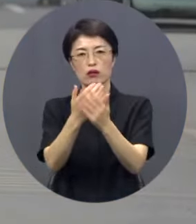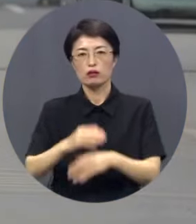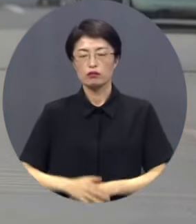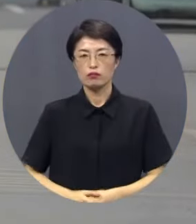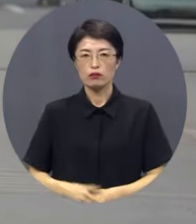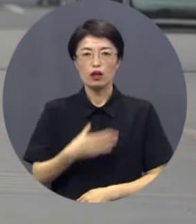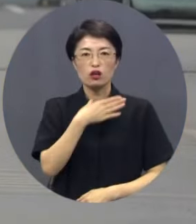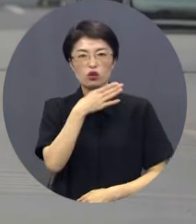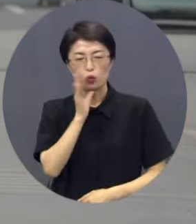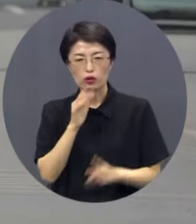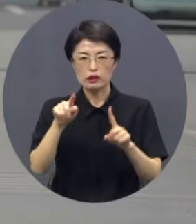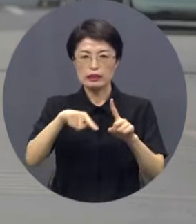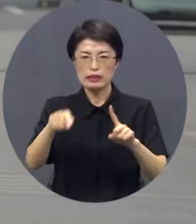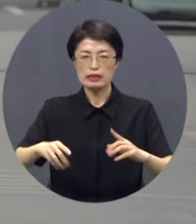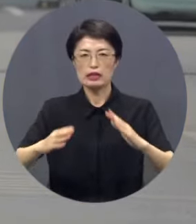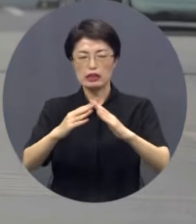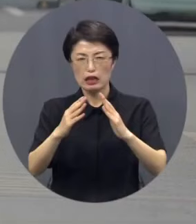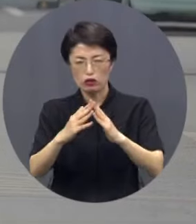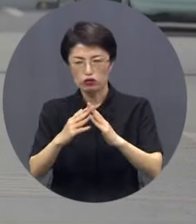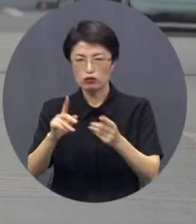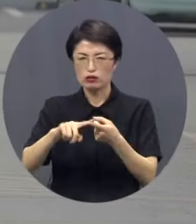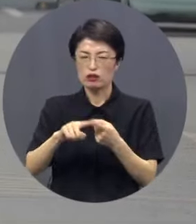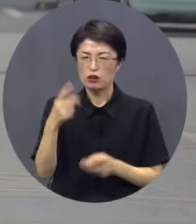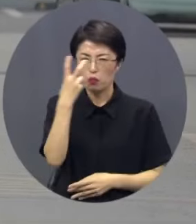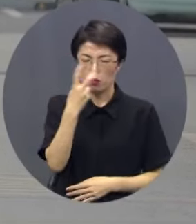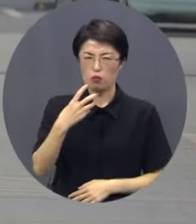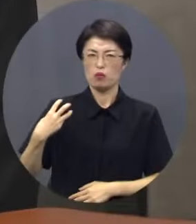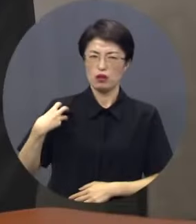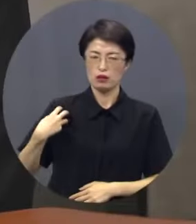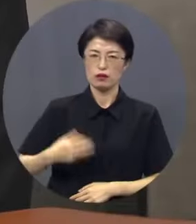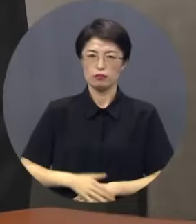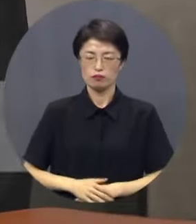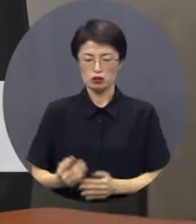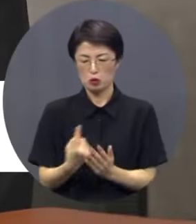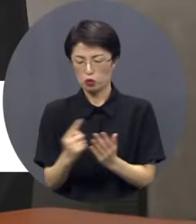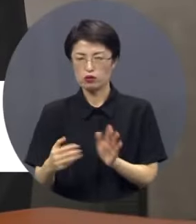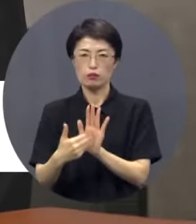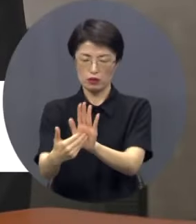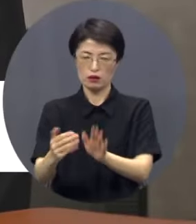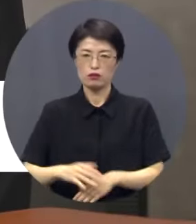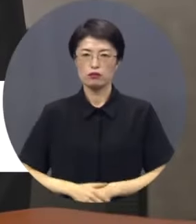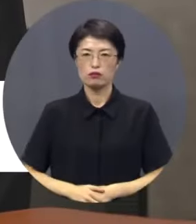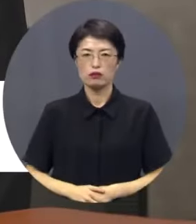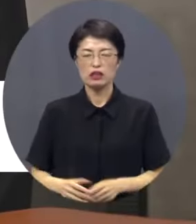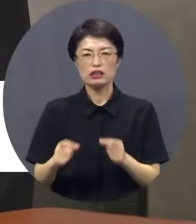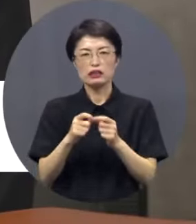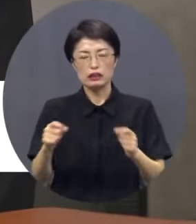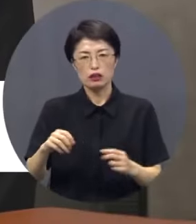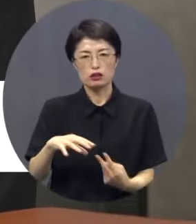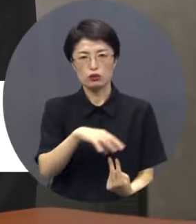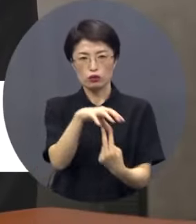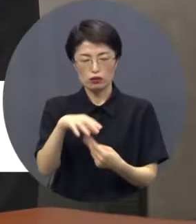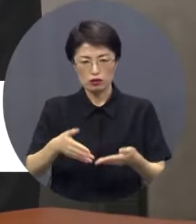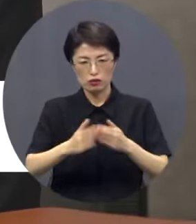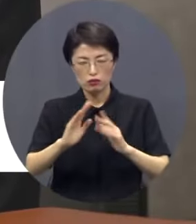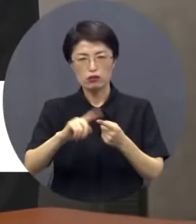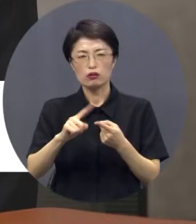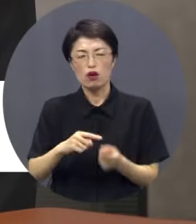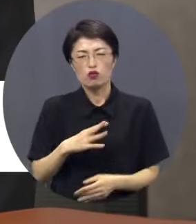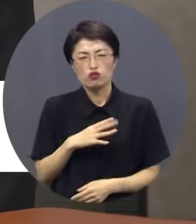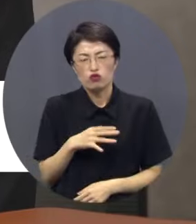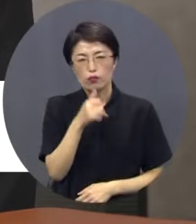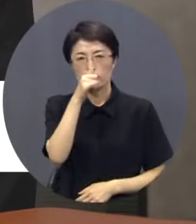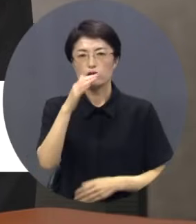가구의 고립을 예방하는 역할도 하고 있습니다 장기 시설에 대한 두려움이 있다 보니 어르신들이 그냥